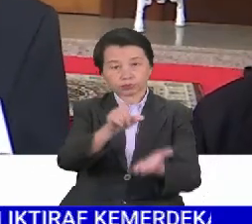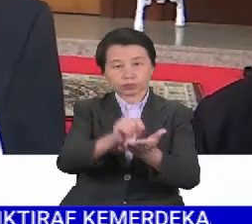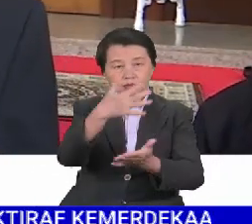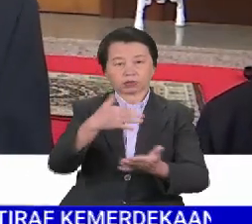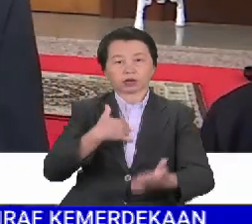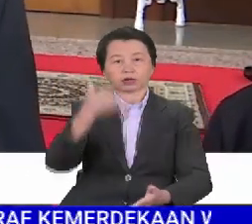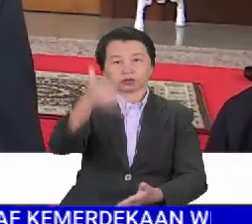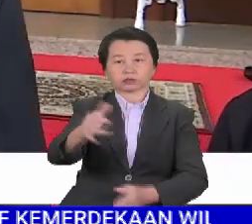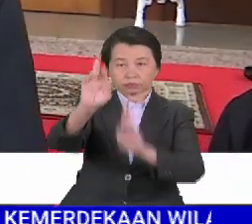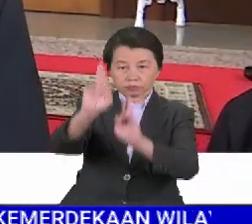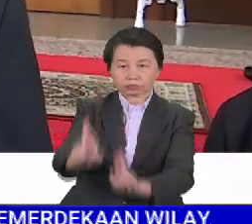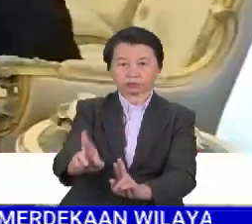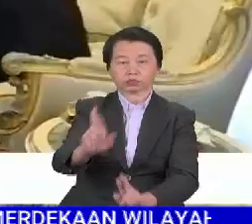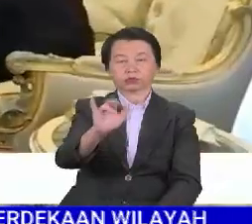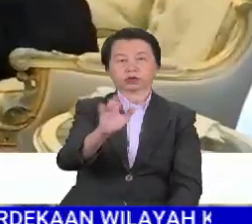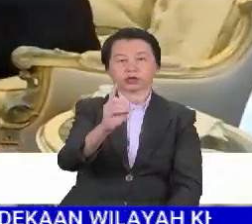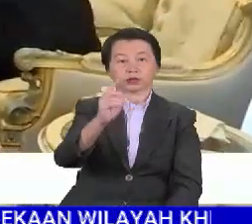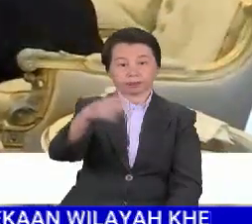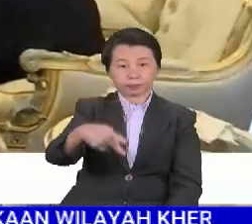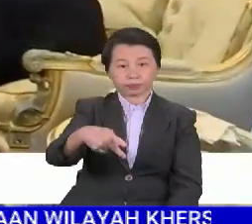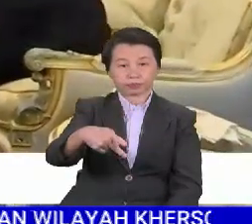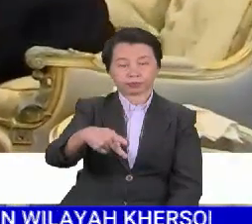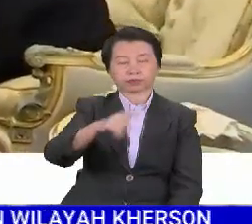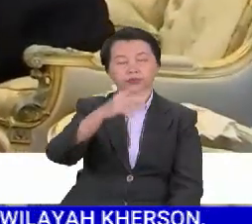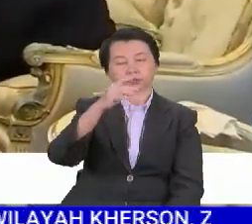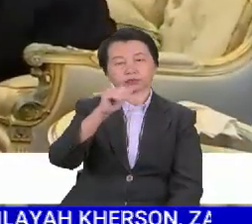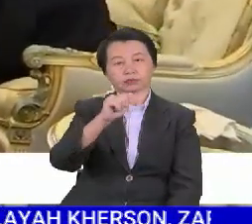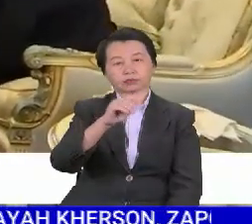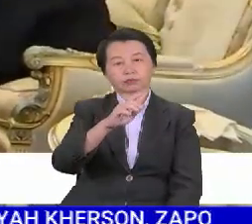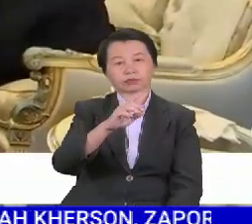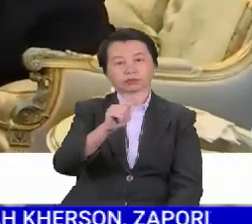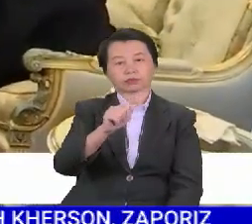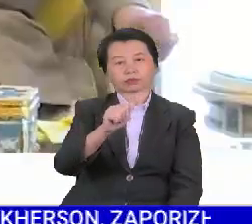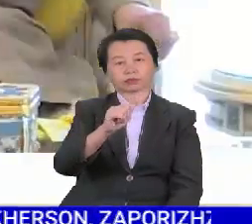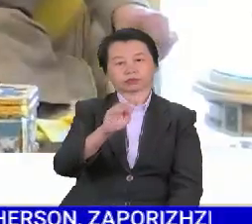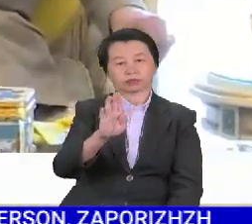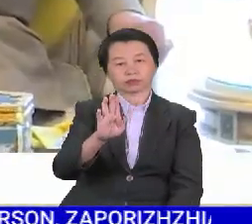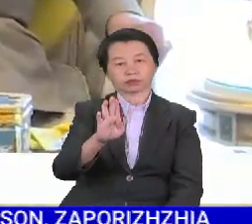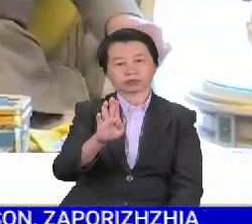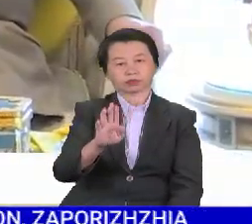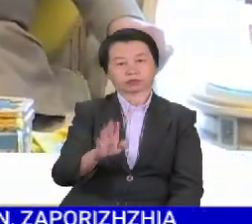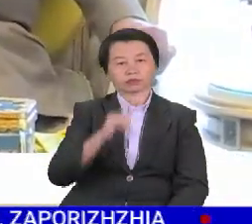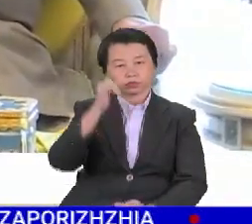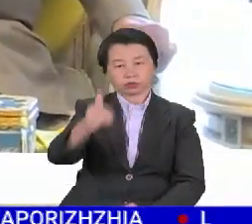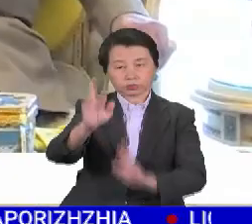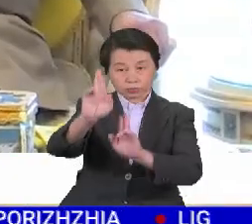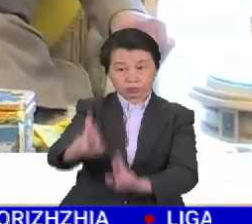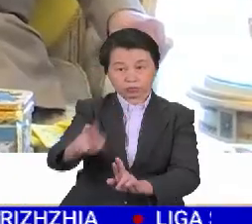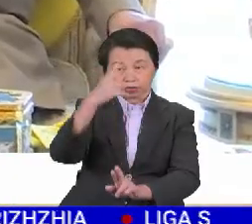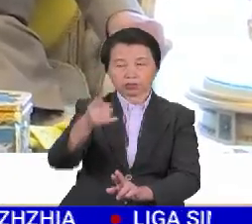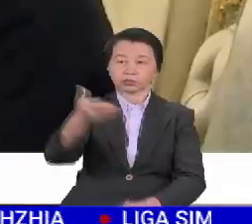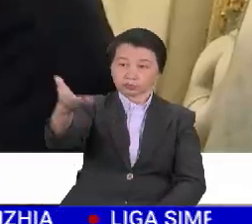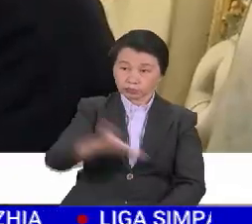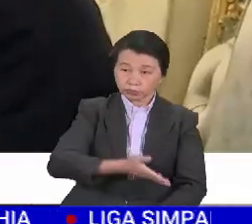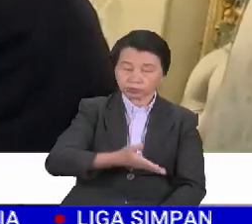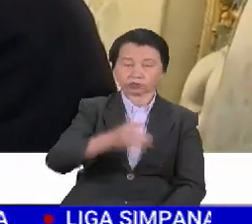mengadakan kunjungan hormat kepada Yang di-Pertua Negeri Tun PN Sri Abdul Taib Mahmud di Demak Jaya, Kuching. Kunjungan hormat tersebut adalah bagi menjemput